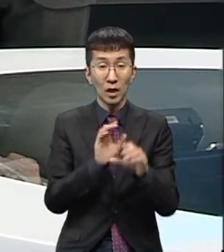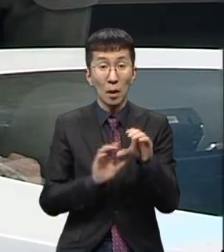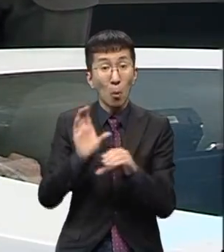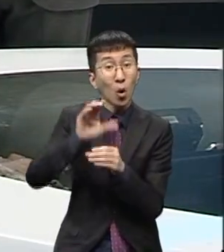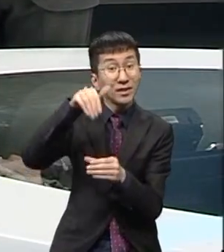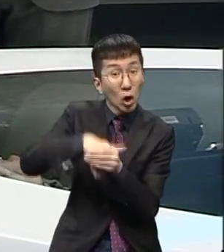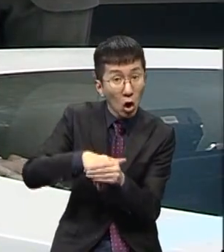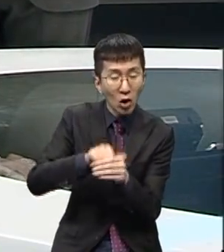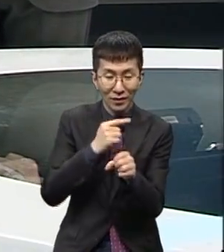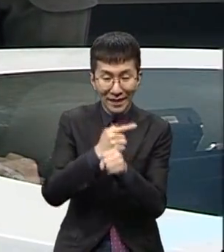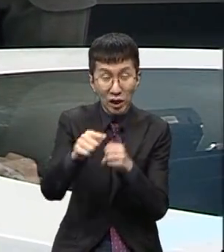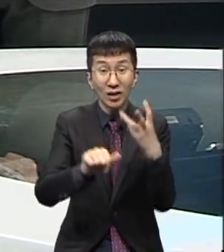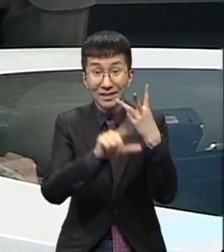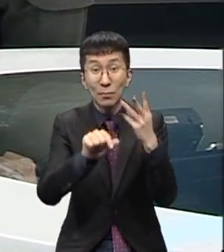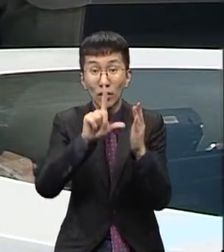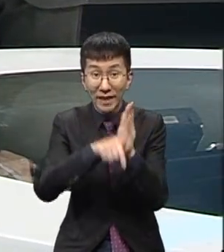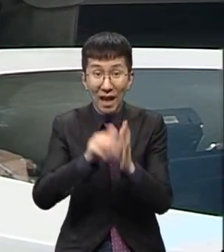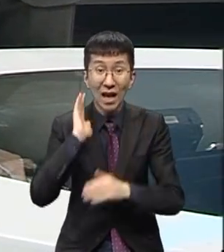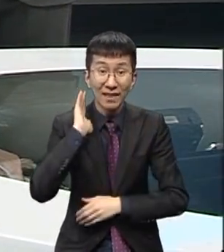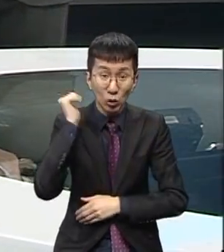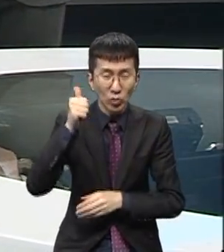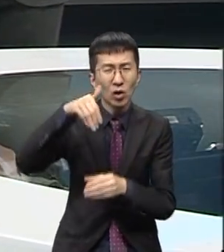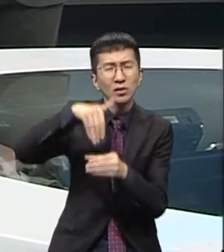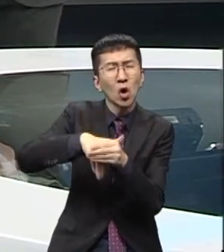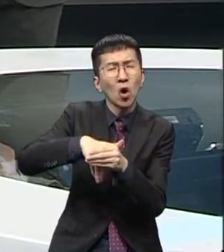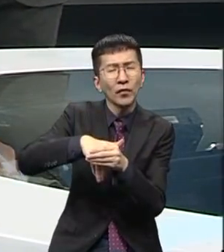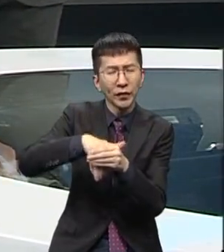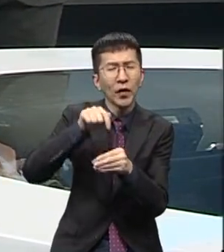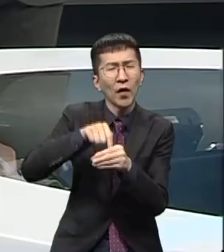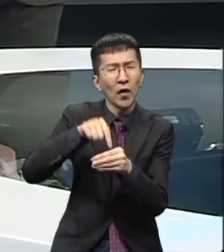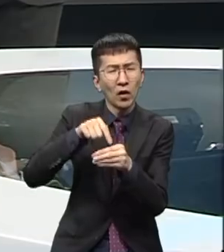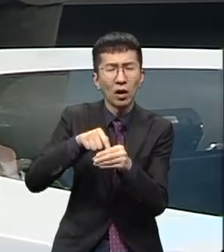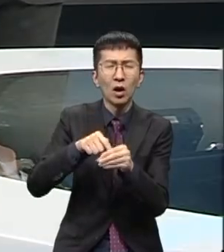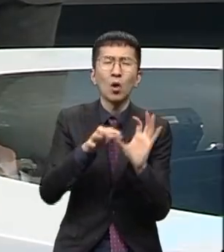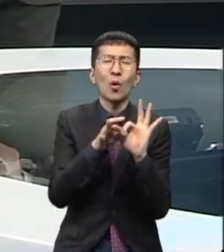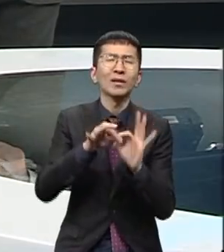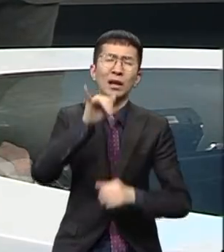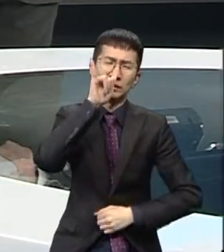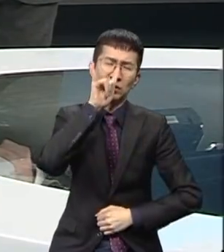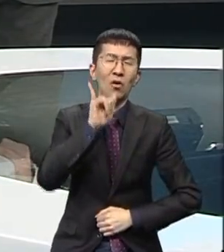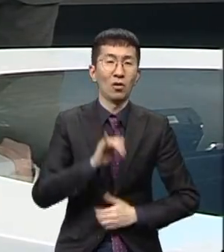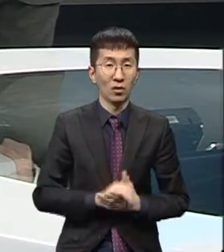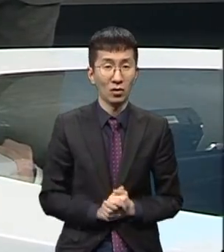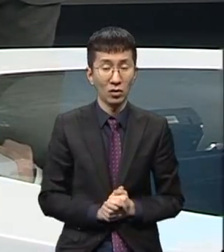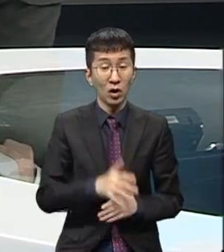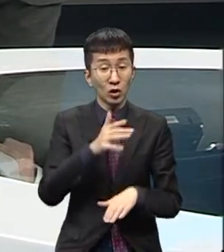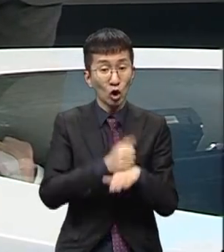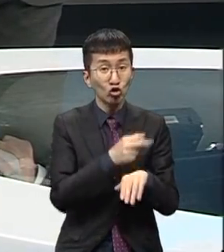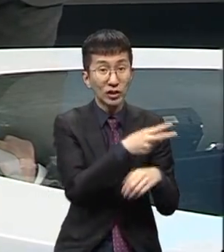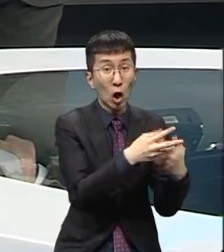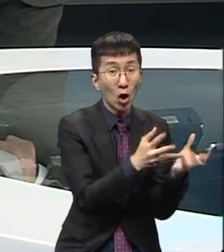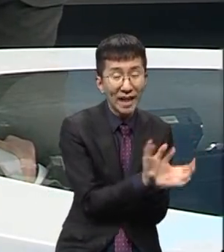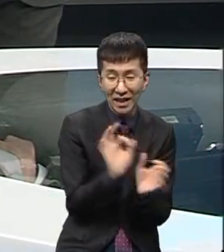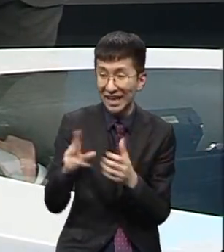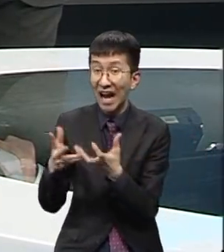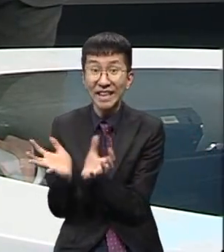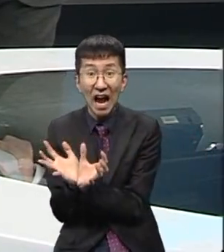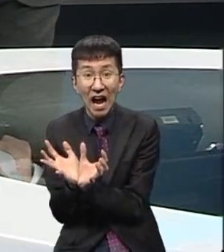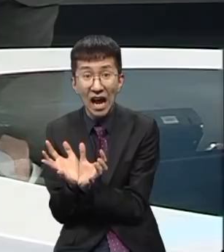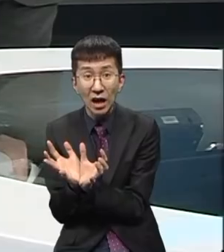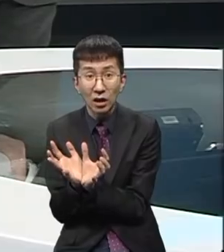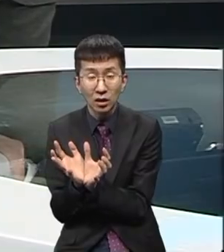네 이번 재보궐선거는 내년 대통령 선거의 전초전이라고도 불렸을 만큼 선거 결과에 따라서 여야